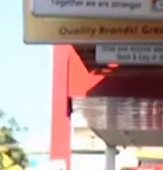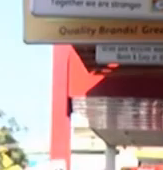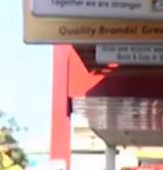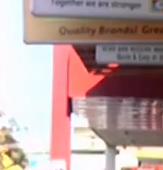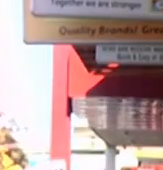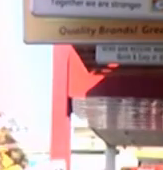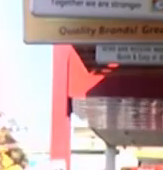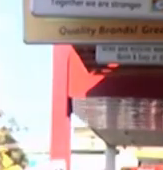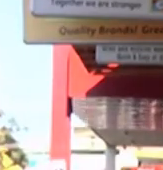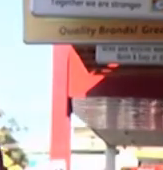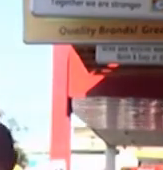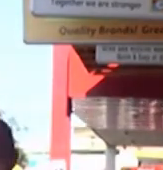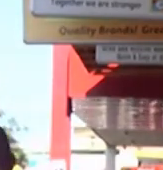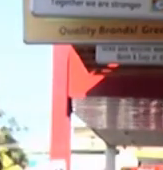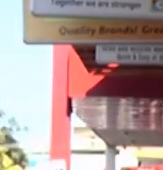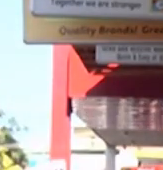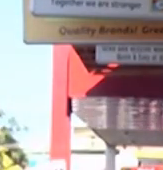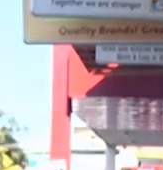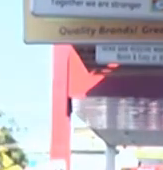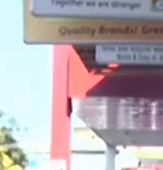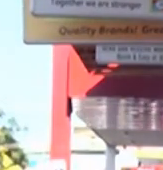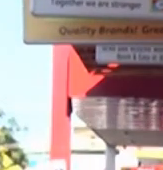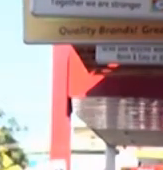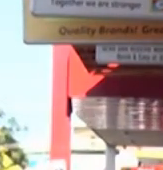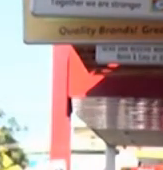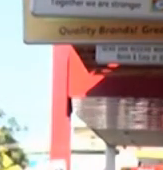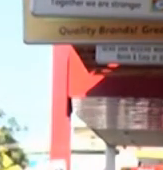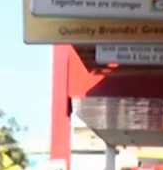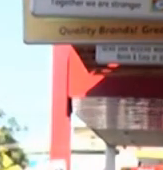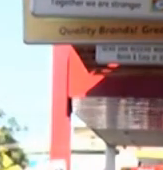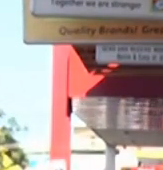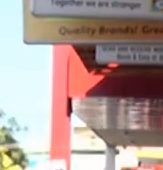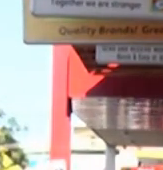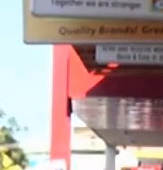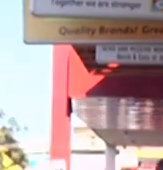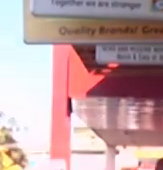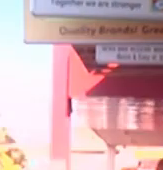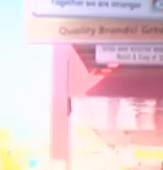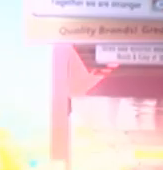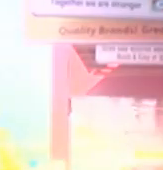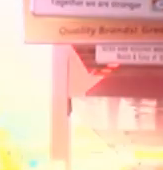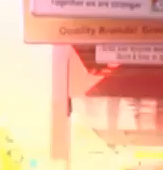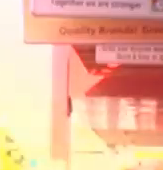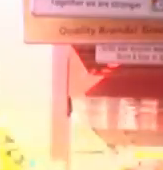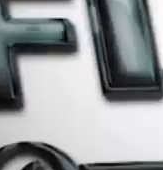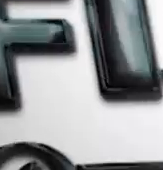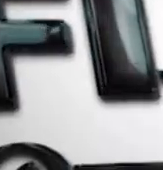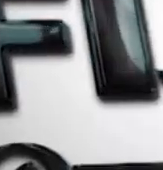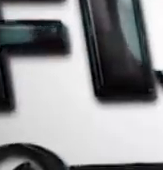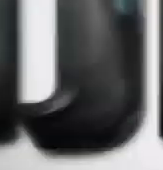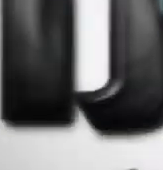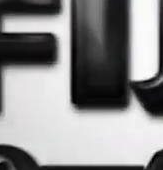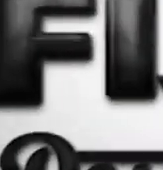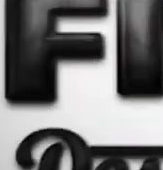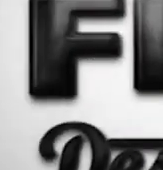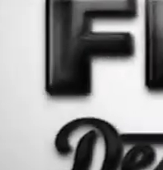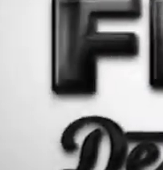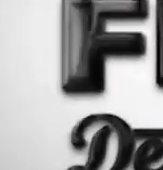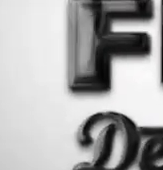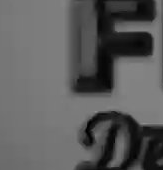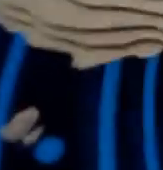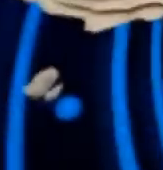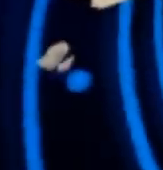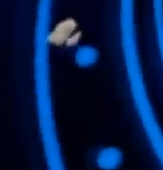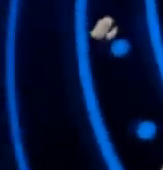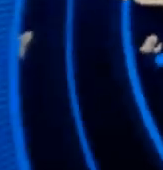मैं तो दिल्ली में रहता हूँ और रेडियो फीजी रेडियो फीजी रोज सुनता हूँ. रेडियो फीजी 2 देश